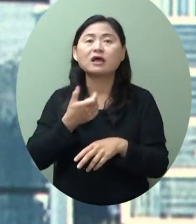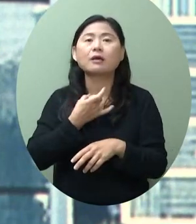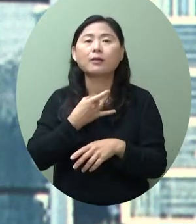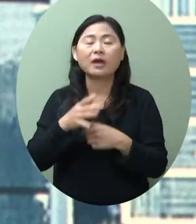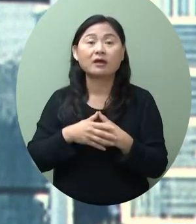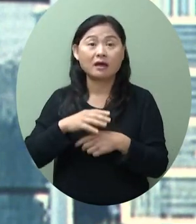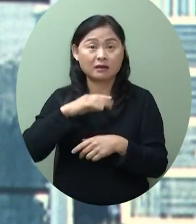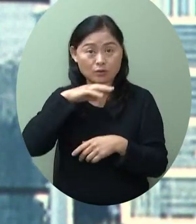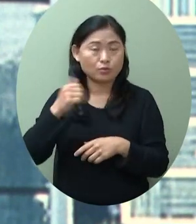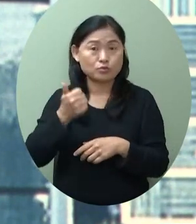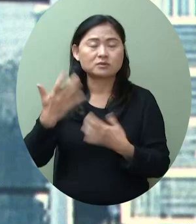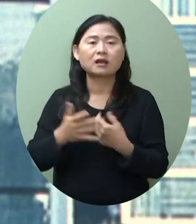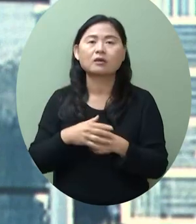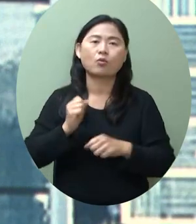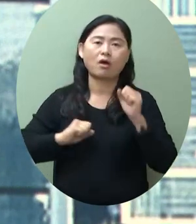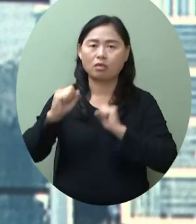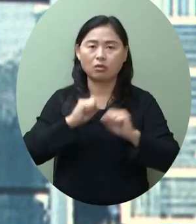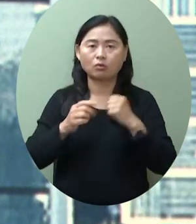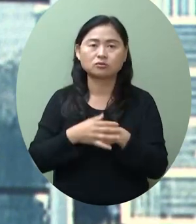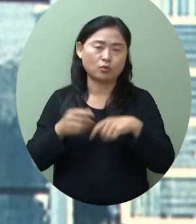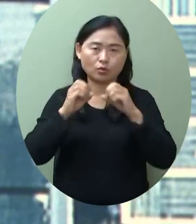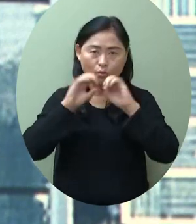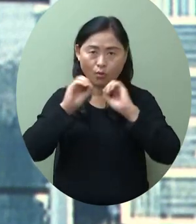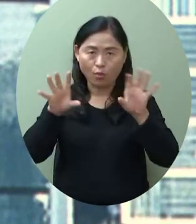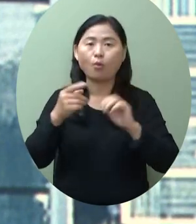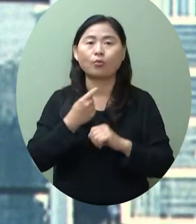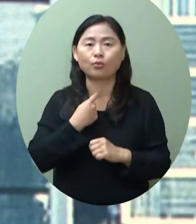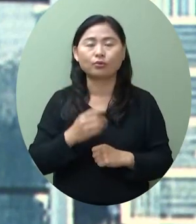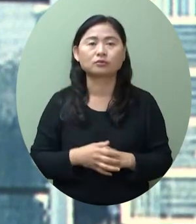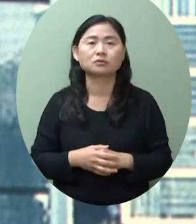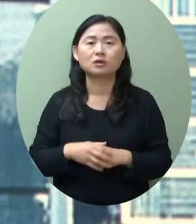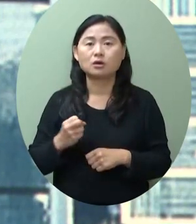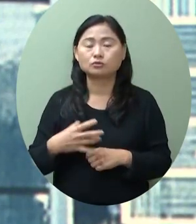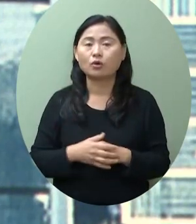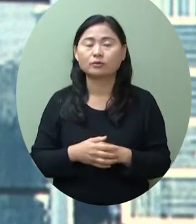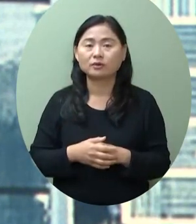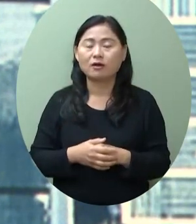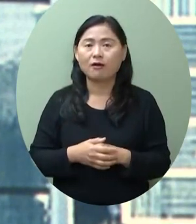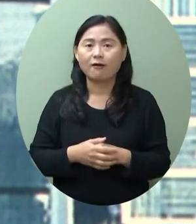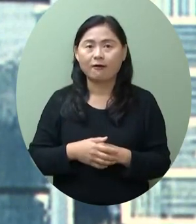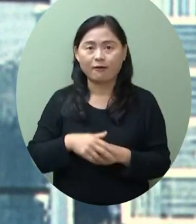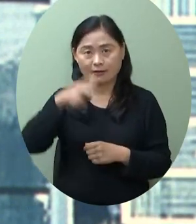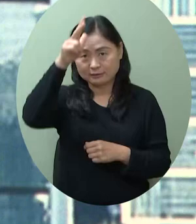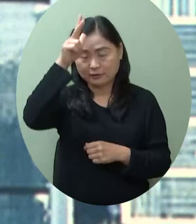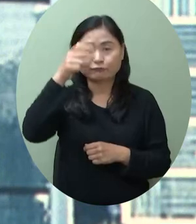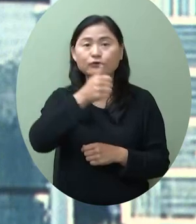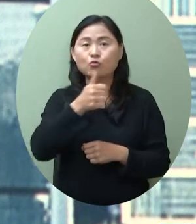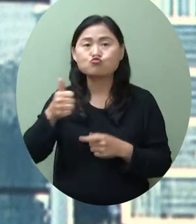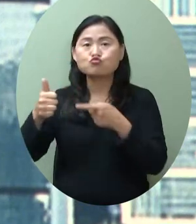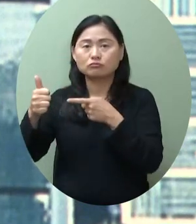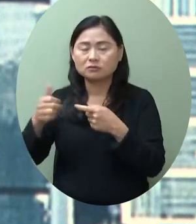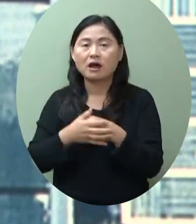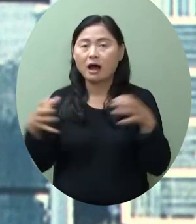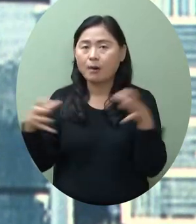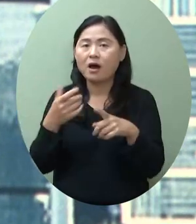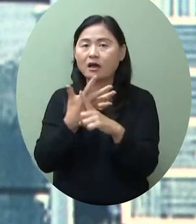當嘅行動啦，亦都會向公眾嚟到去交代。至於官員嗰方面咧，就事實上一共係15位嚇，更